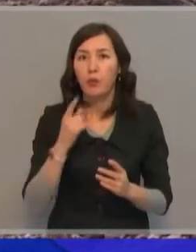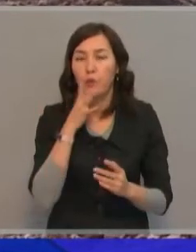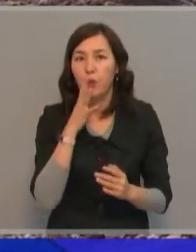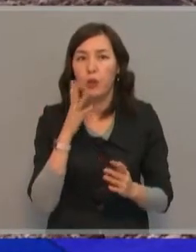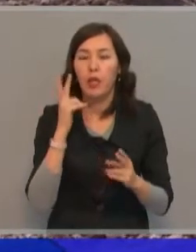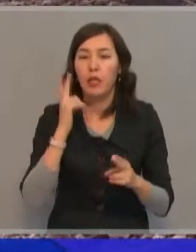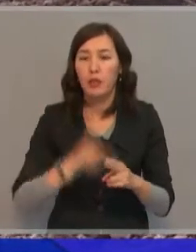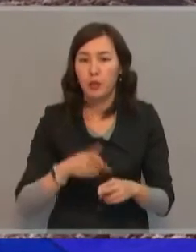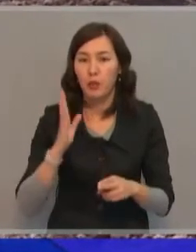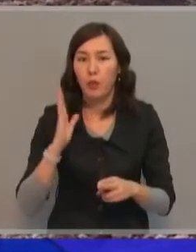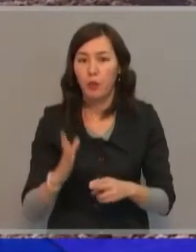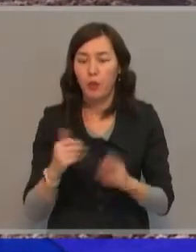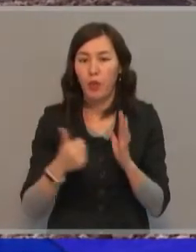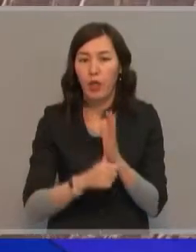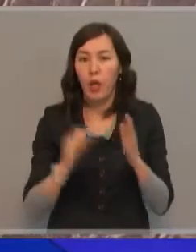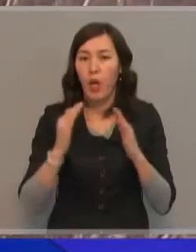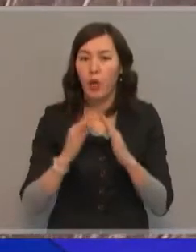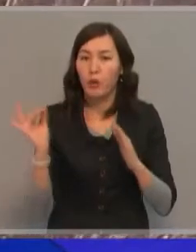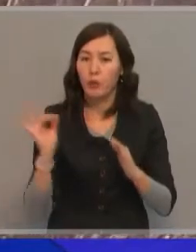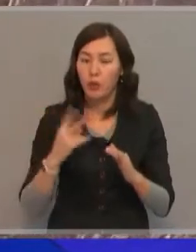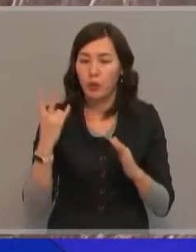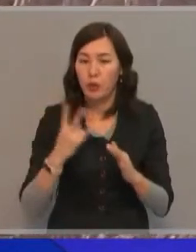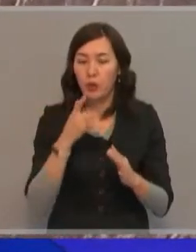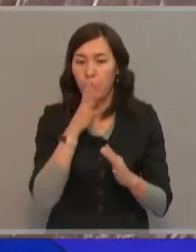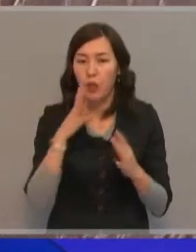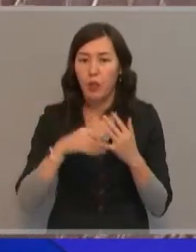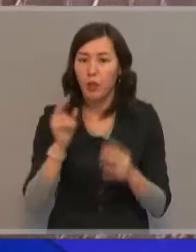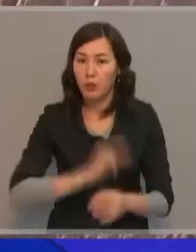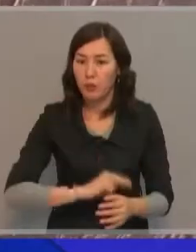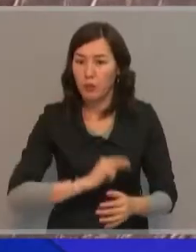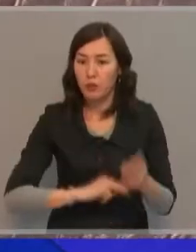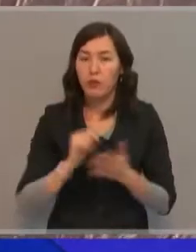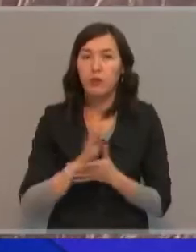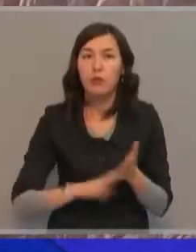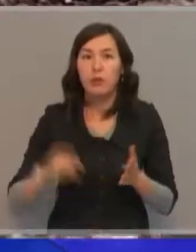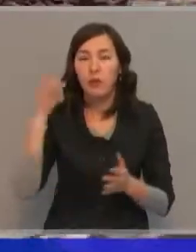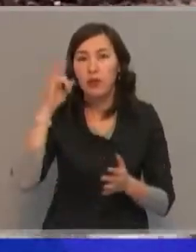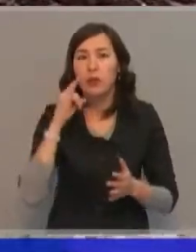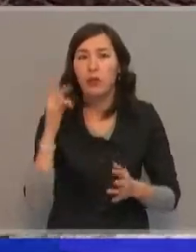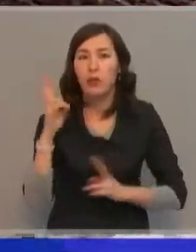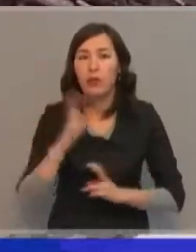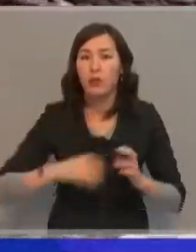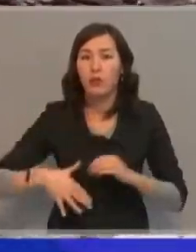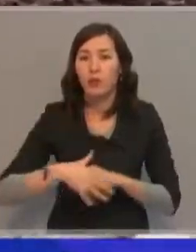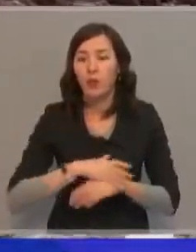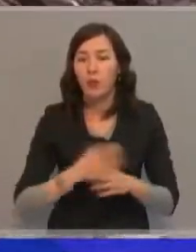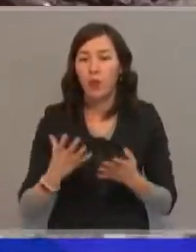кезекте кедергі келтіретін 6 үйді және екінші кезекте жер жұмыстары жүргізу үшін Қазақстанның